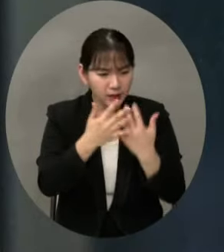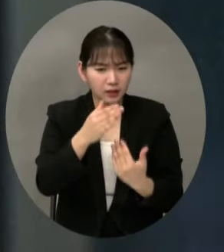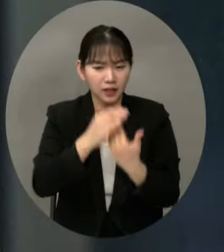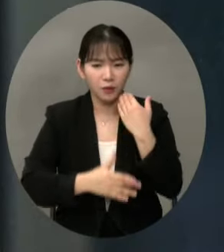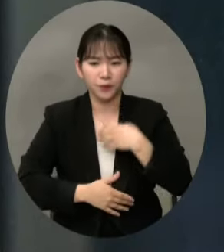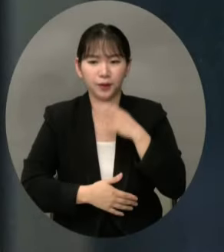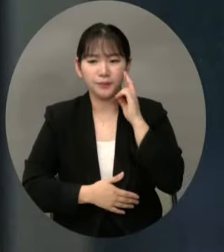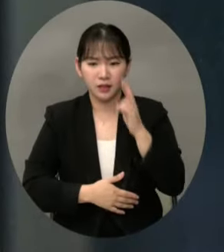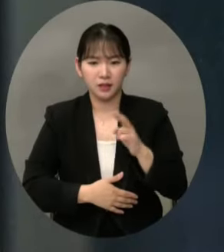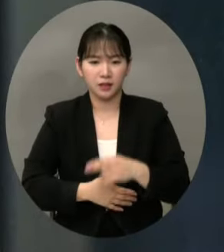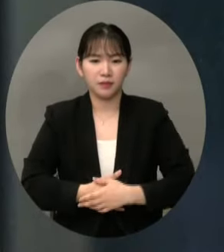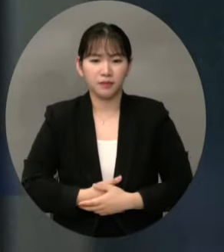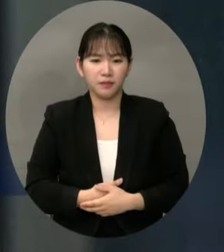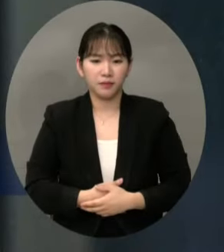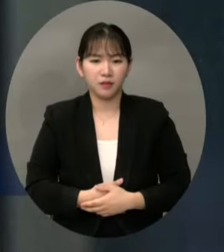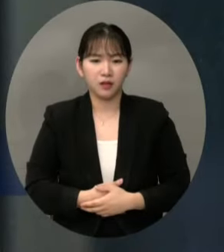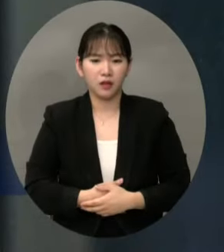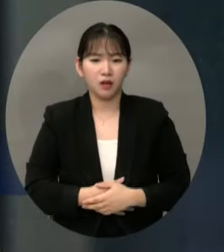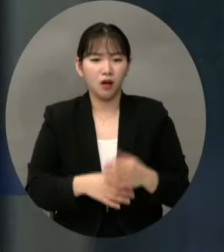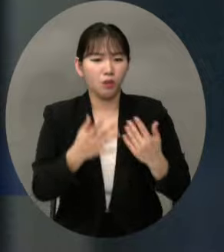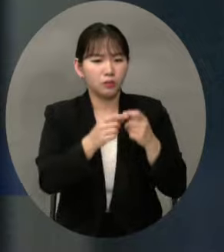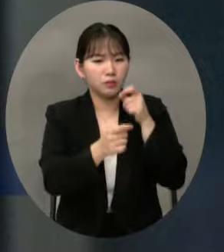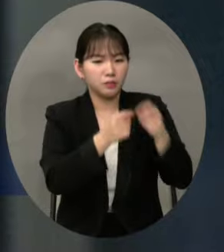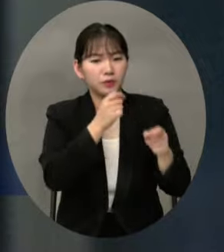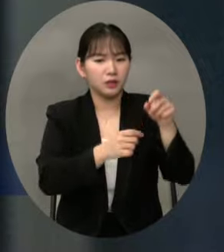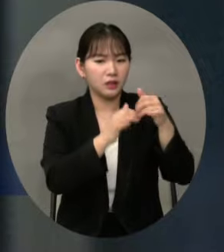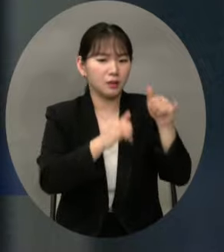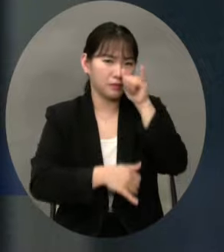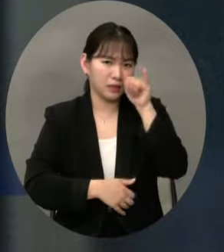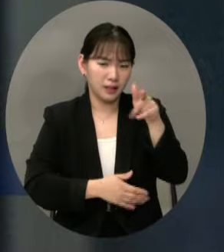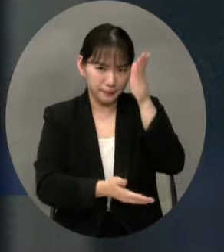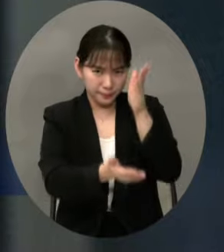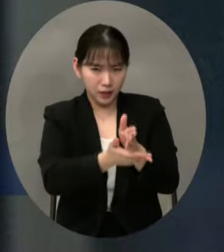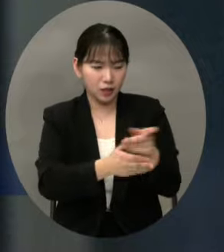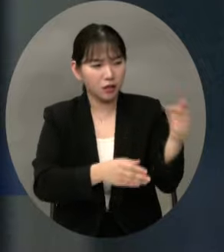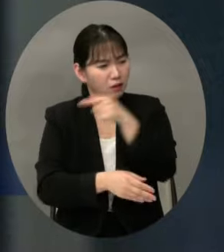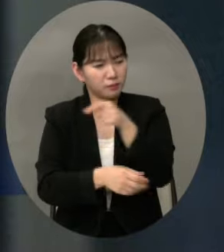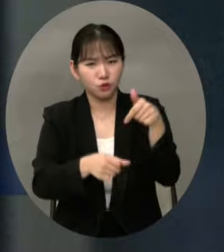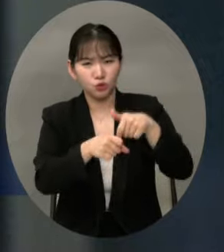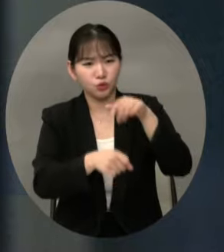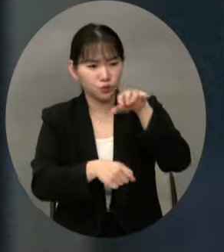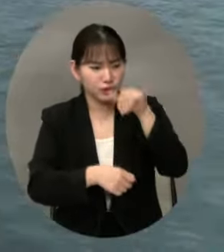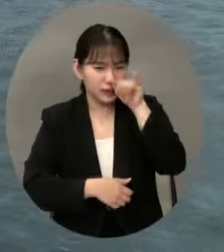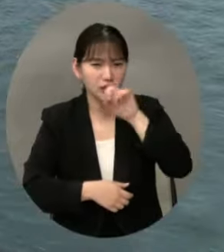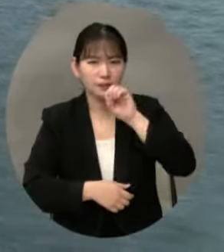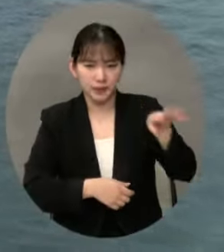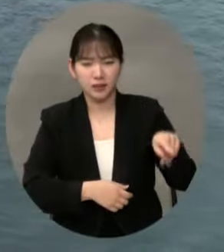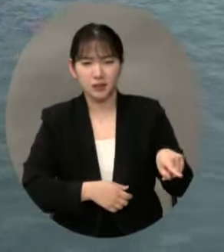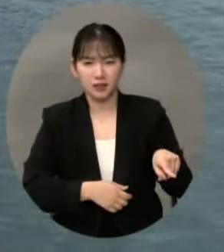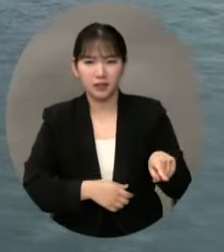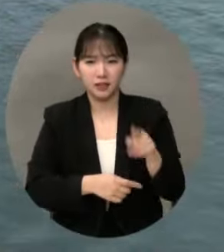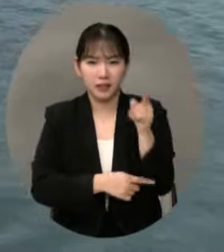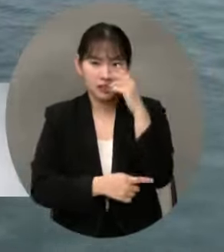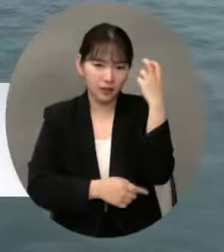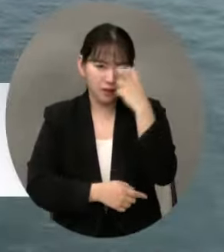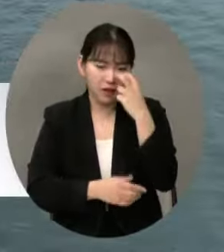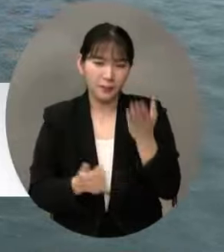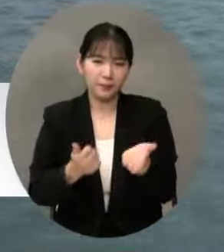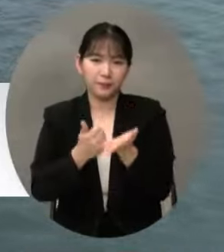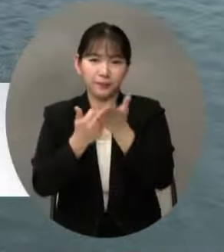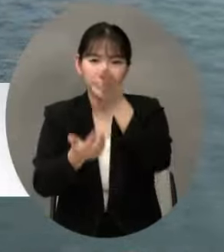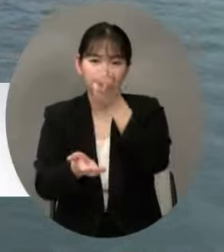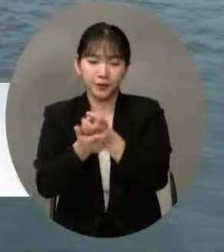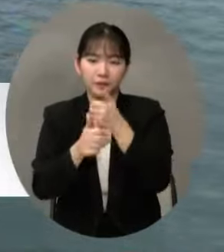곳입니다. 어종들은 막 불 떼고 있고 이래서 하지 말아야 절수 있고. 낚시 관리 및 육성법에